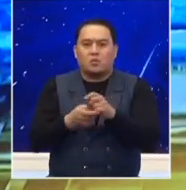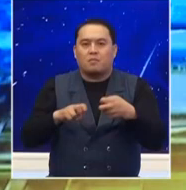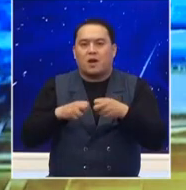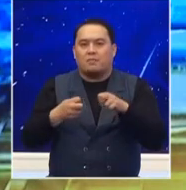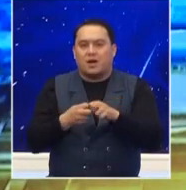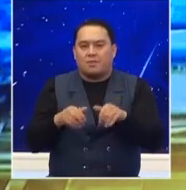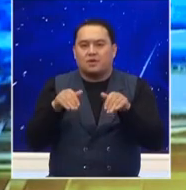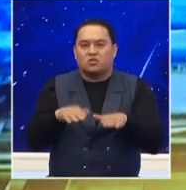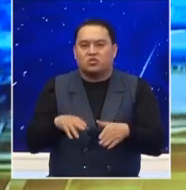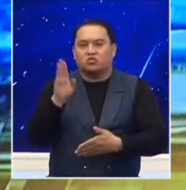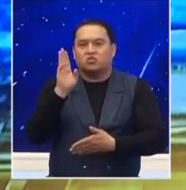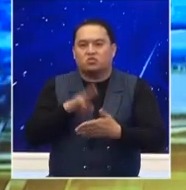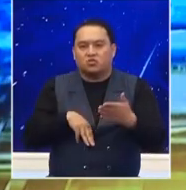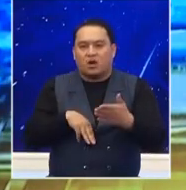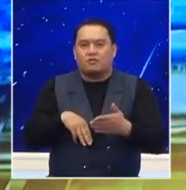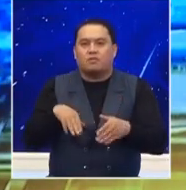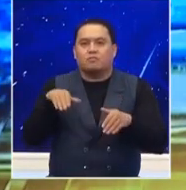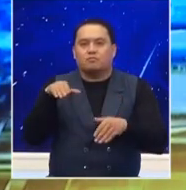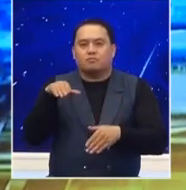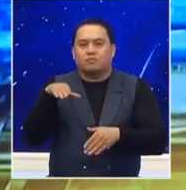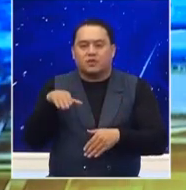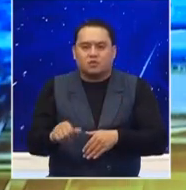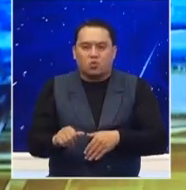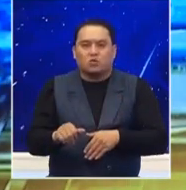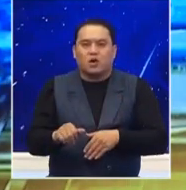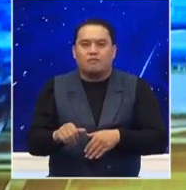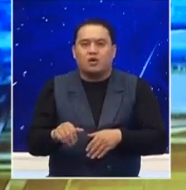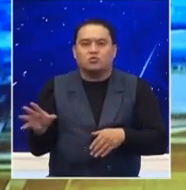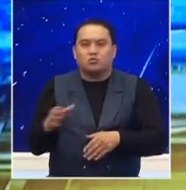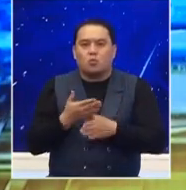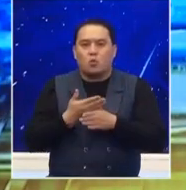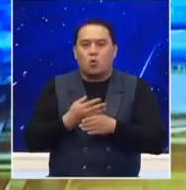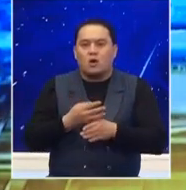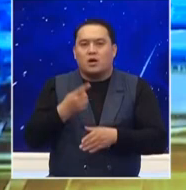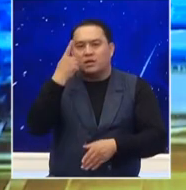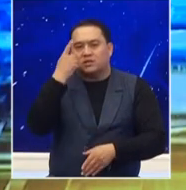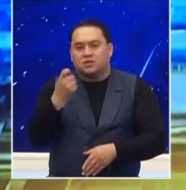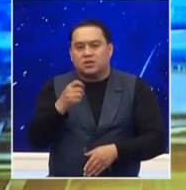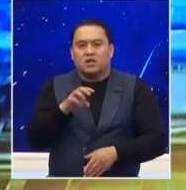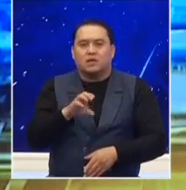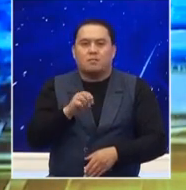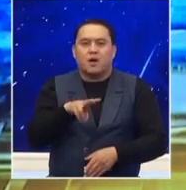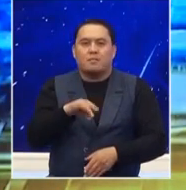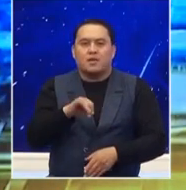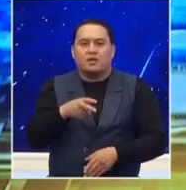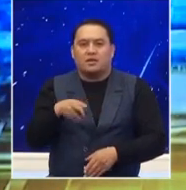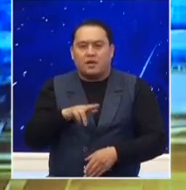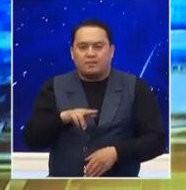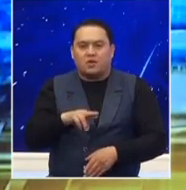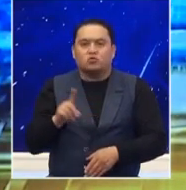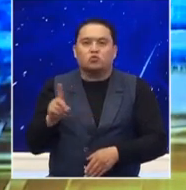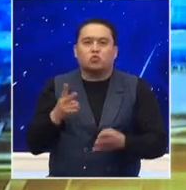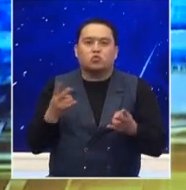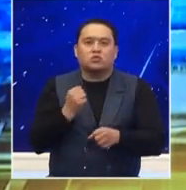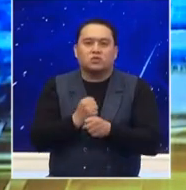подобные проблемы, а вместе с ними и штрафы за просрочку. А все благодаря СМС-сервису мобильной базы граждан. Что